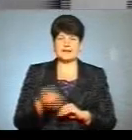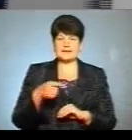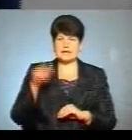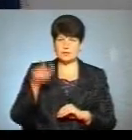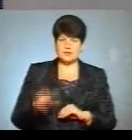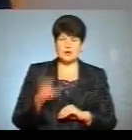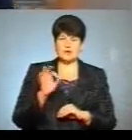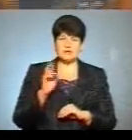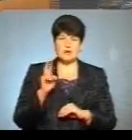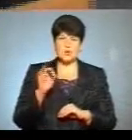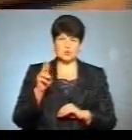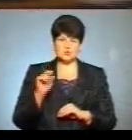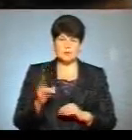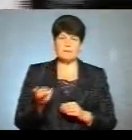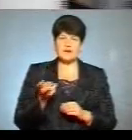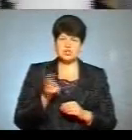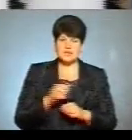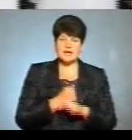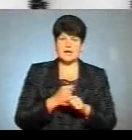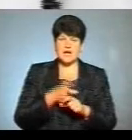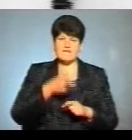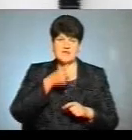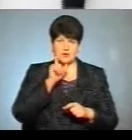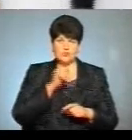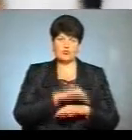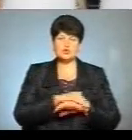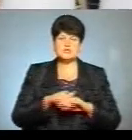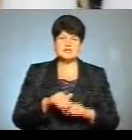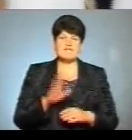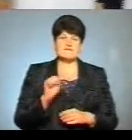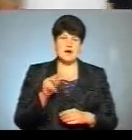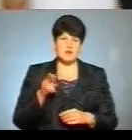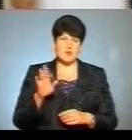Тернополянка Олена Коцур прийшла до кав'ярні на вулиці Валовій.